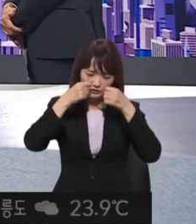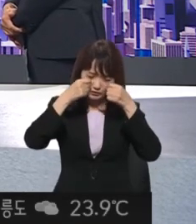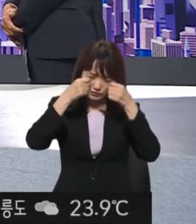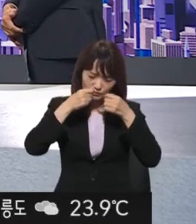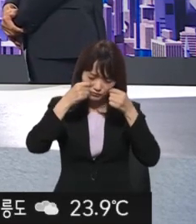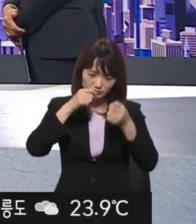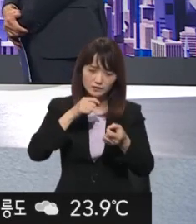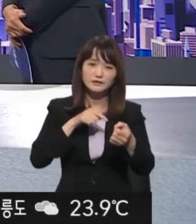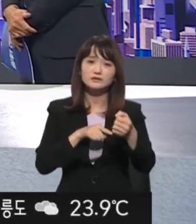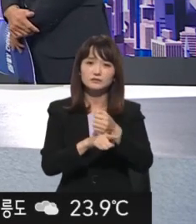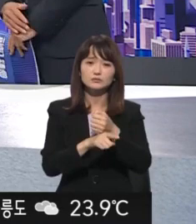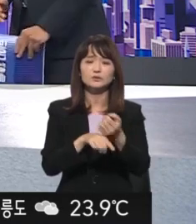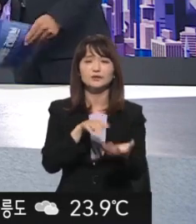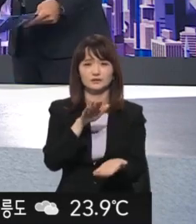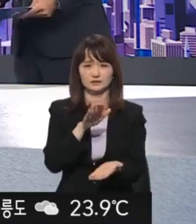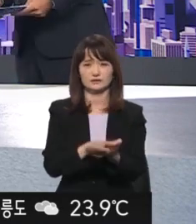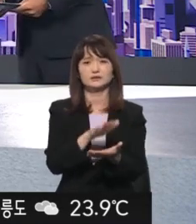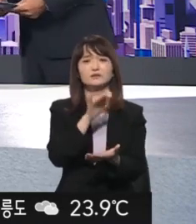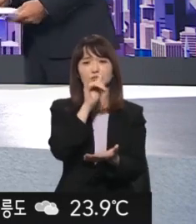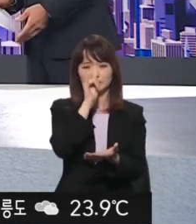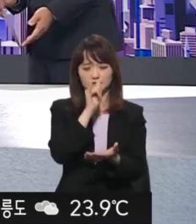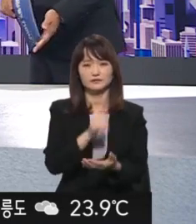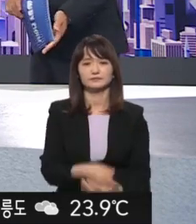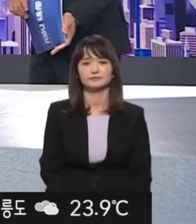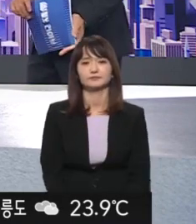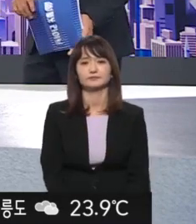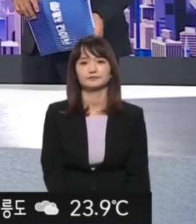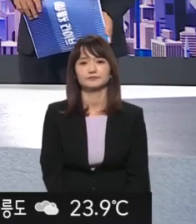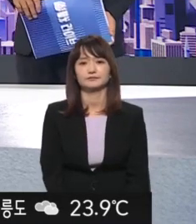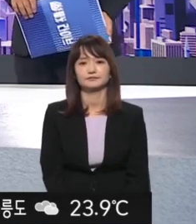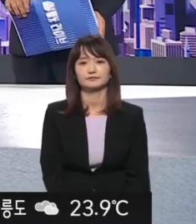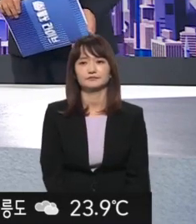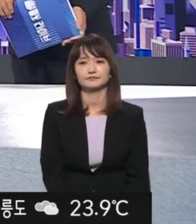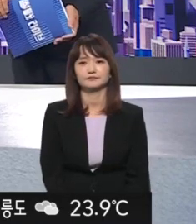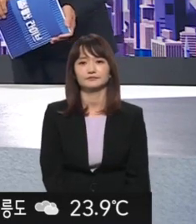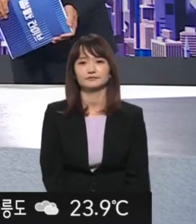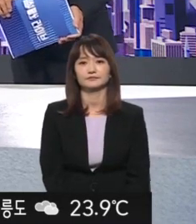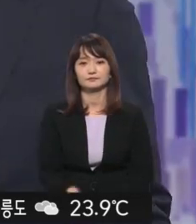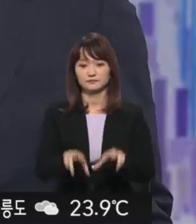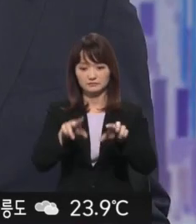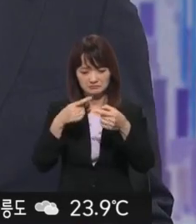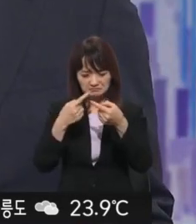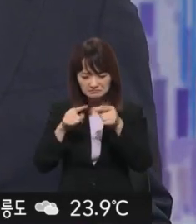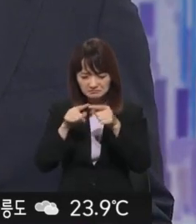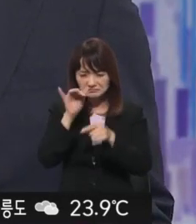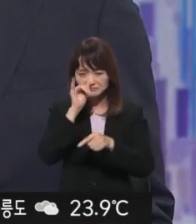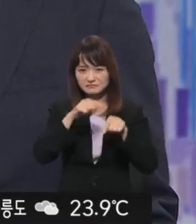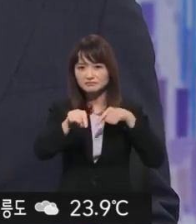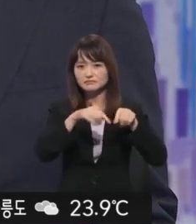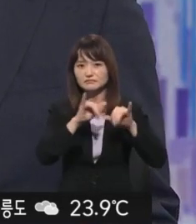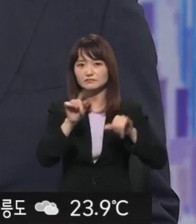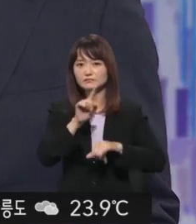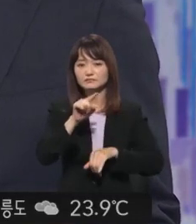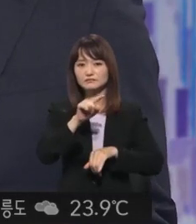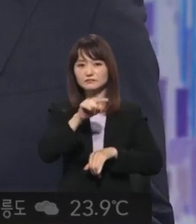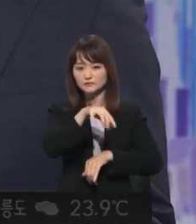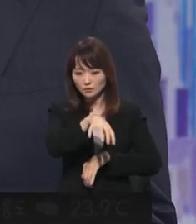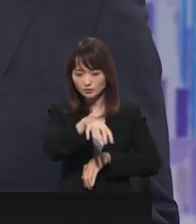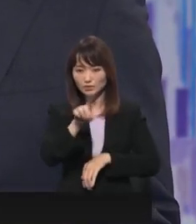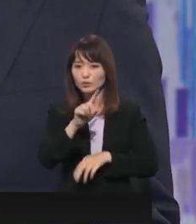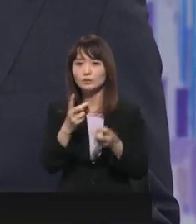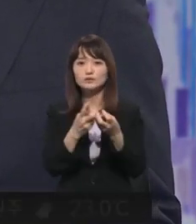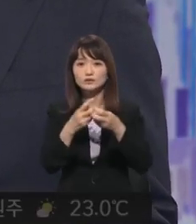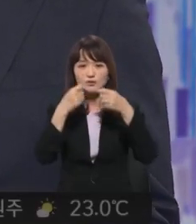없다 라고 저렇게 반박을 했습니다 차 저희가 이제 좀 분석을 하고 있지만 정치인이 사실 어느 자리에서 어떻게